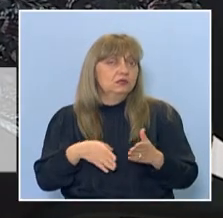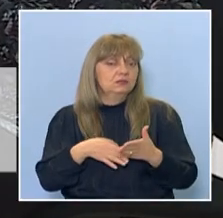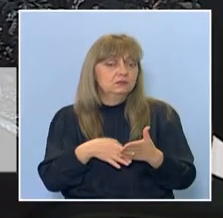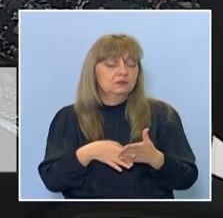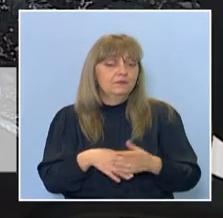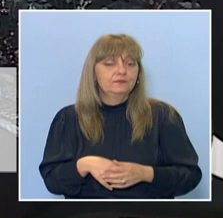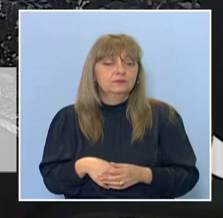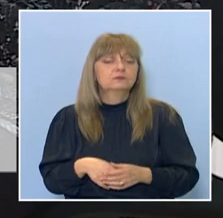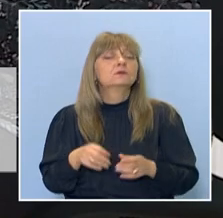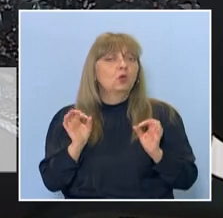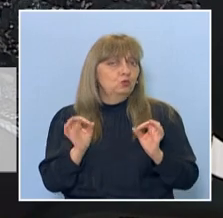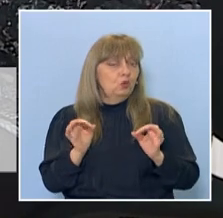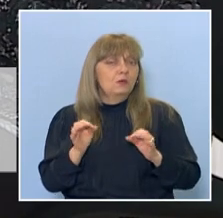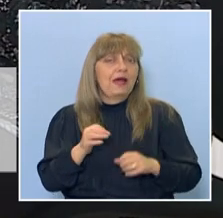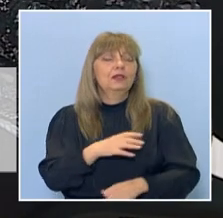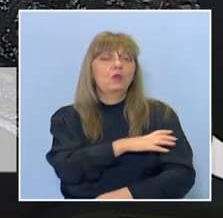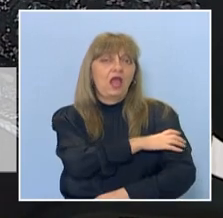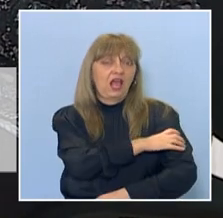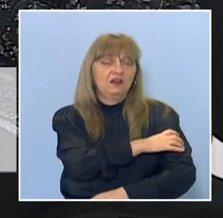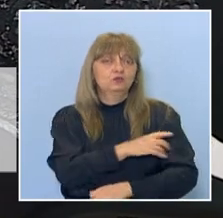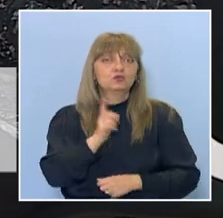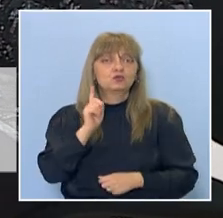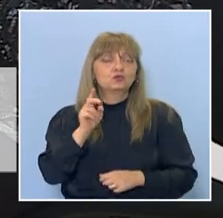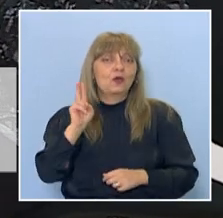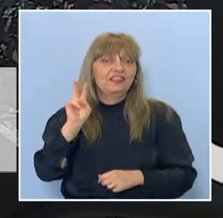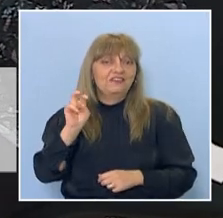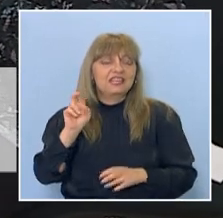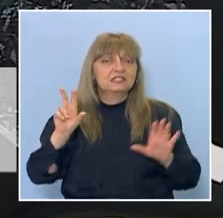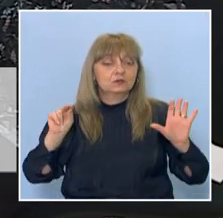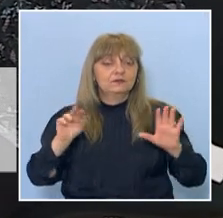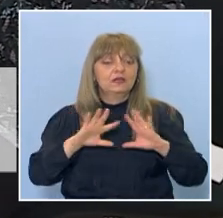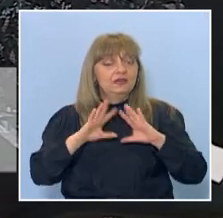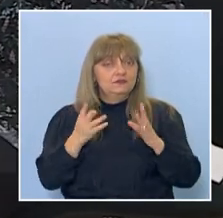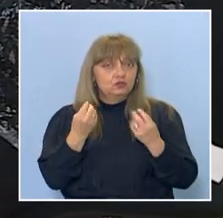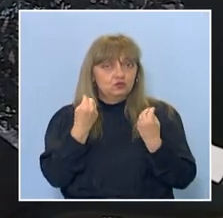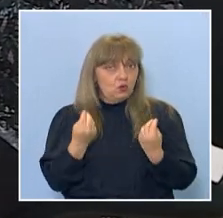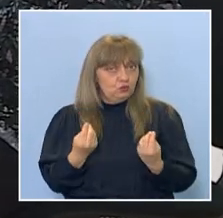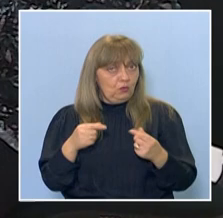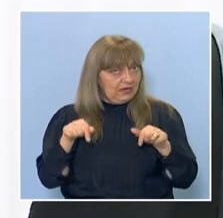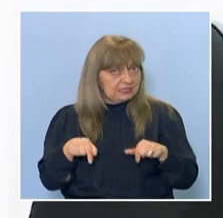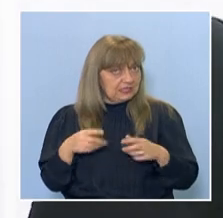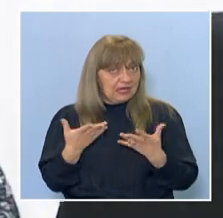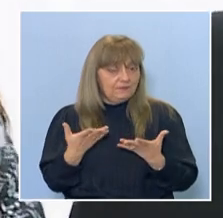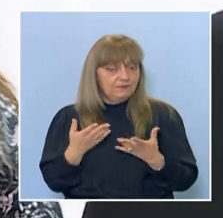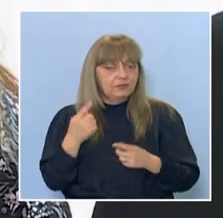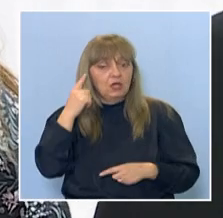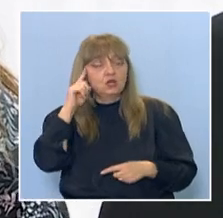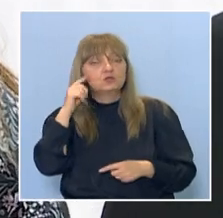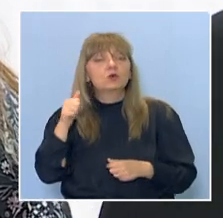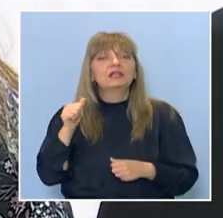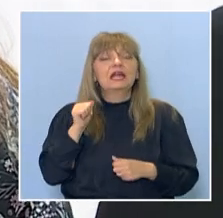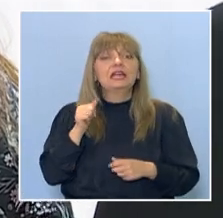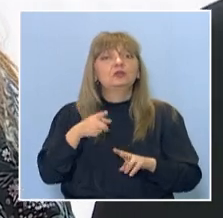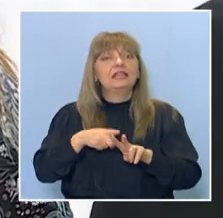Нормално е кръвното. 120 на 80. Значи всичко е добре за сега. Според Антуанета